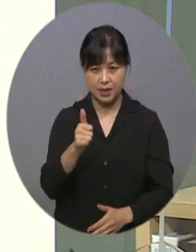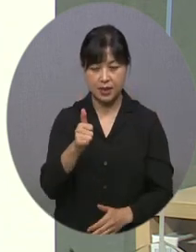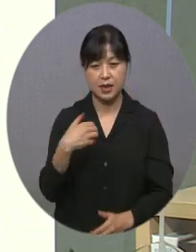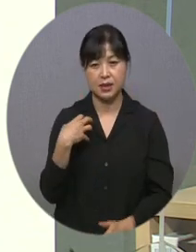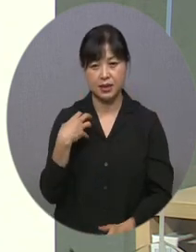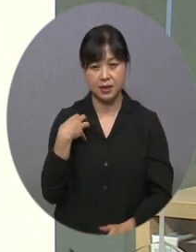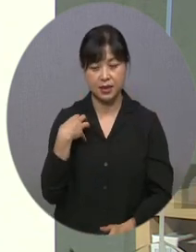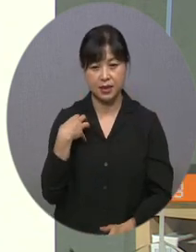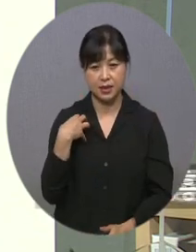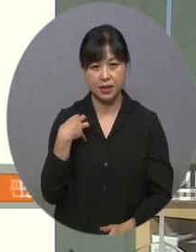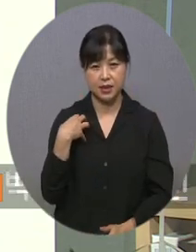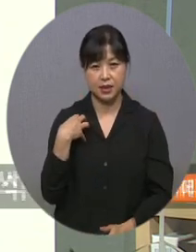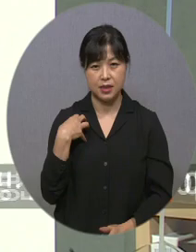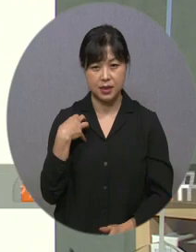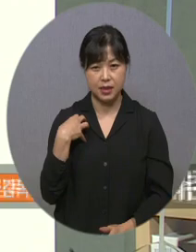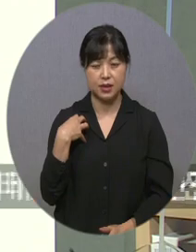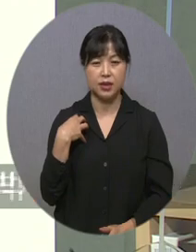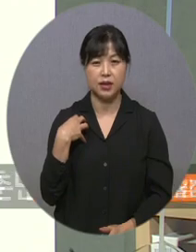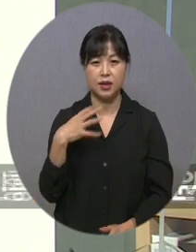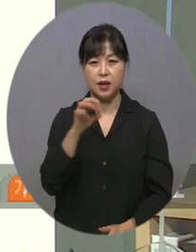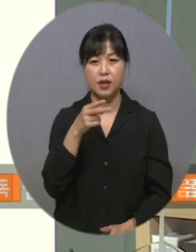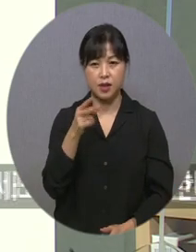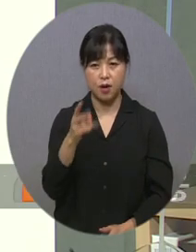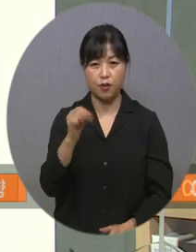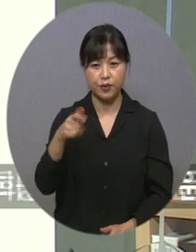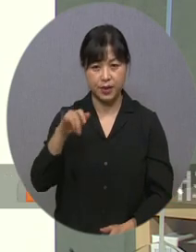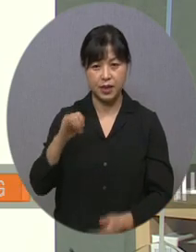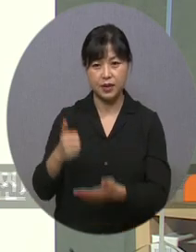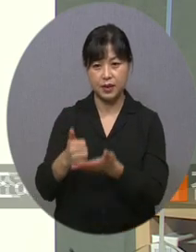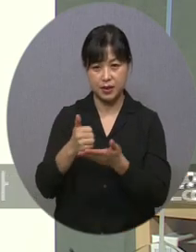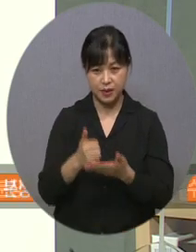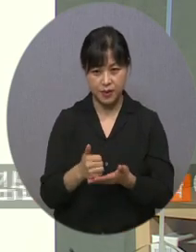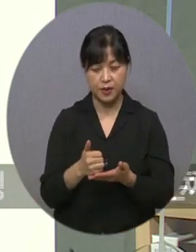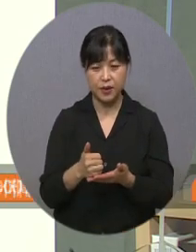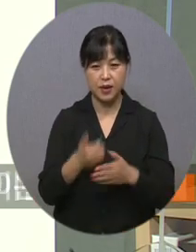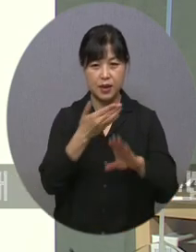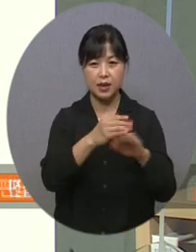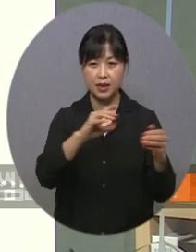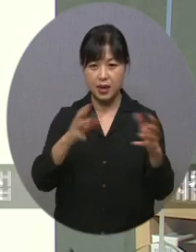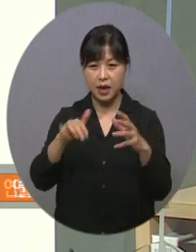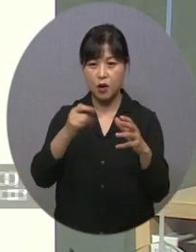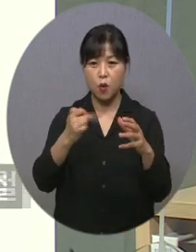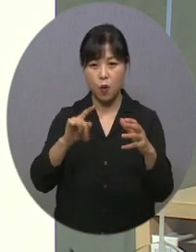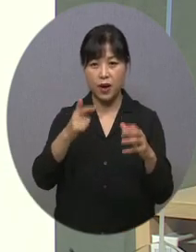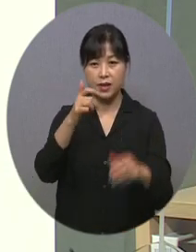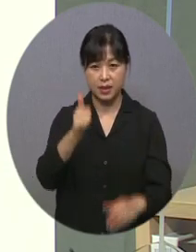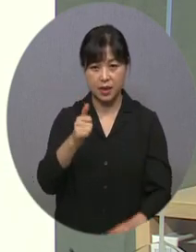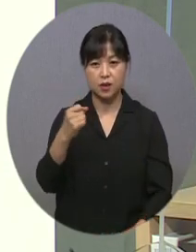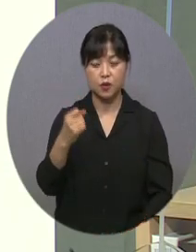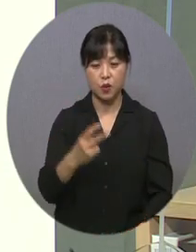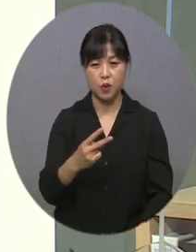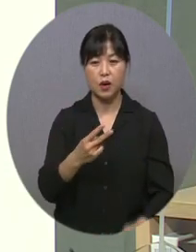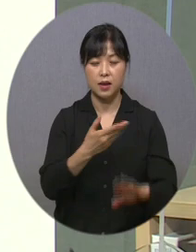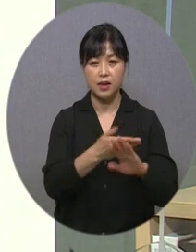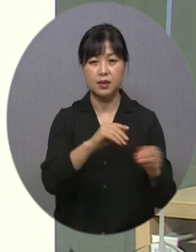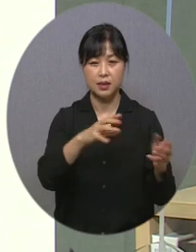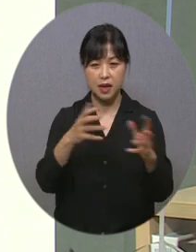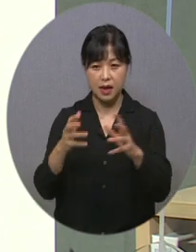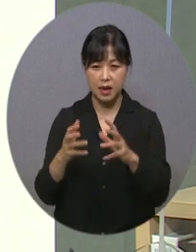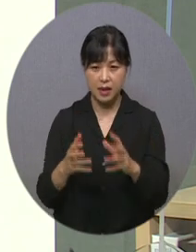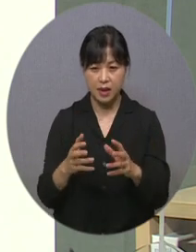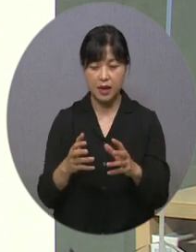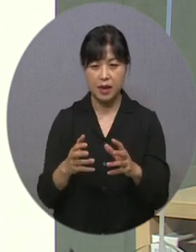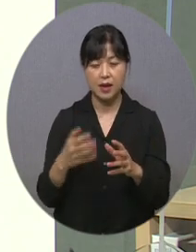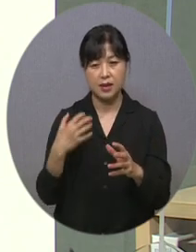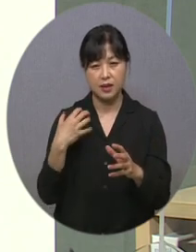계시는 여운기 이사장님을 모시고 그간의 해외 공관장으로 또는 해외 여러